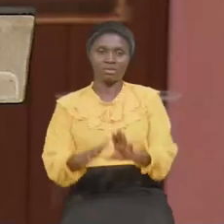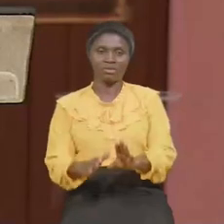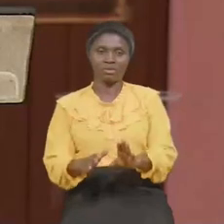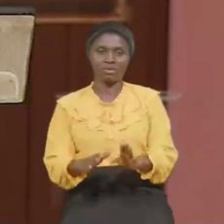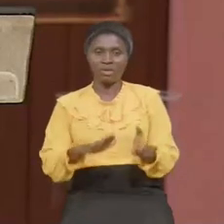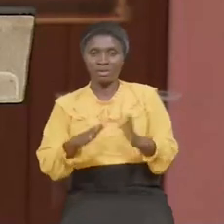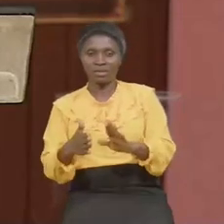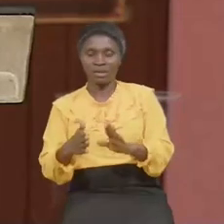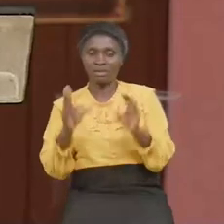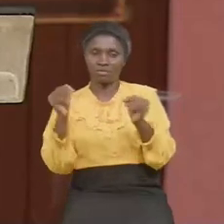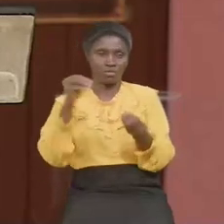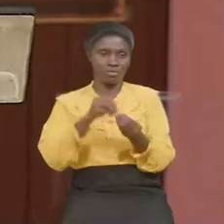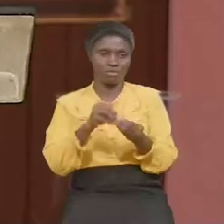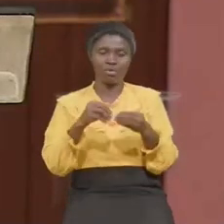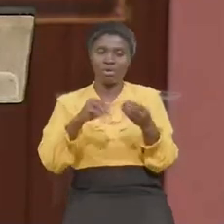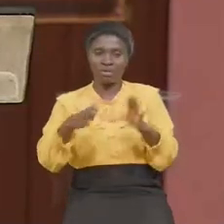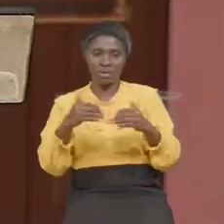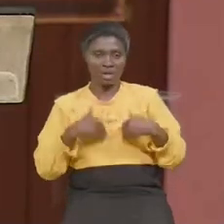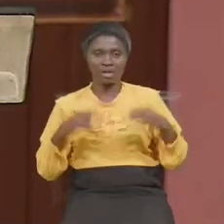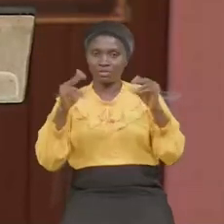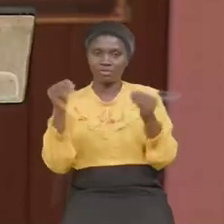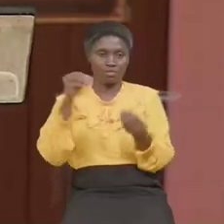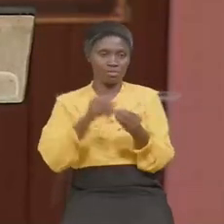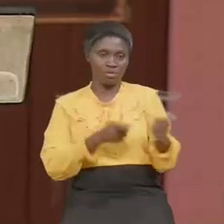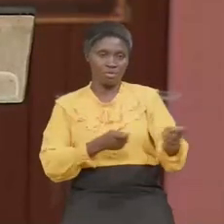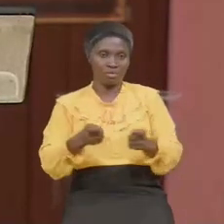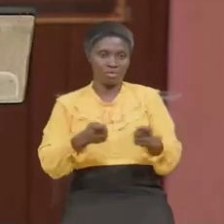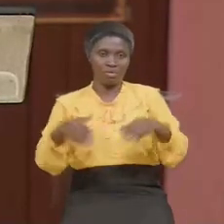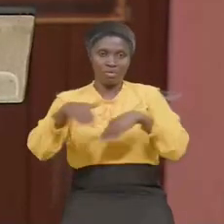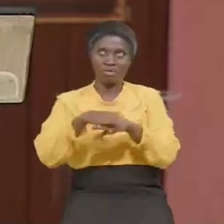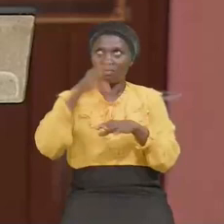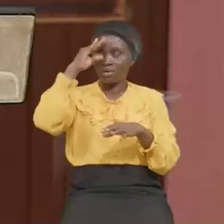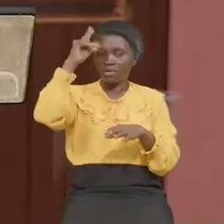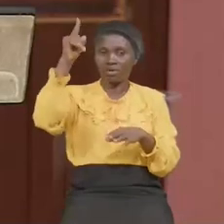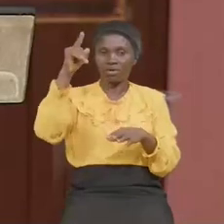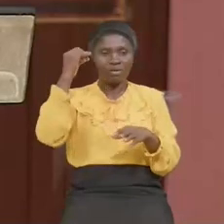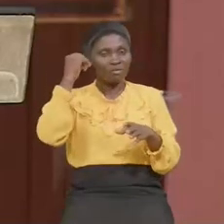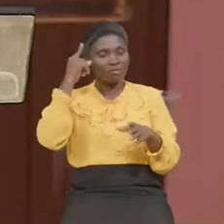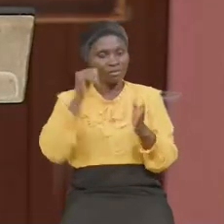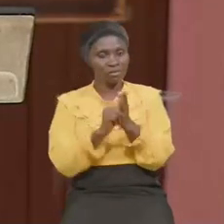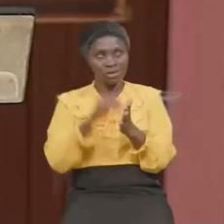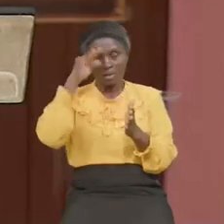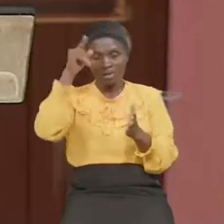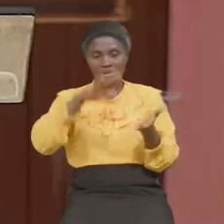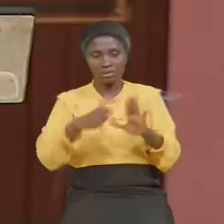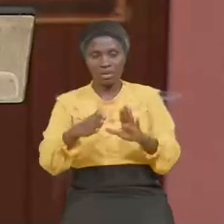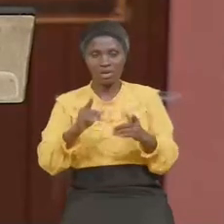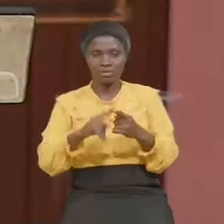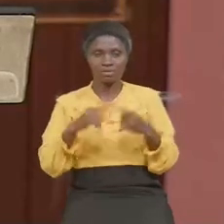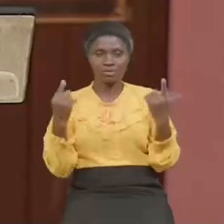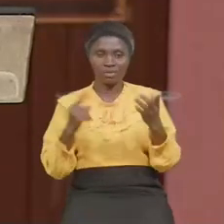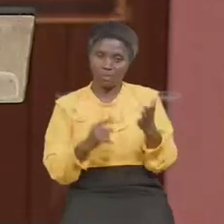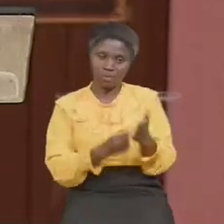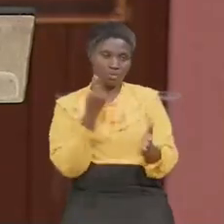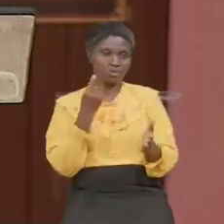lui. Car il est mort, et il est mort au péché, et c'est pour le péché qu'il est mort une